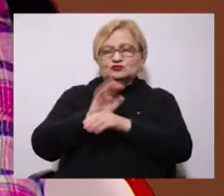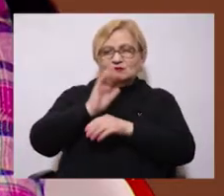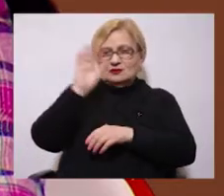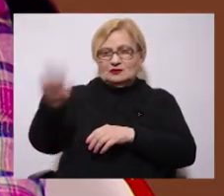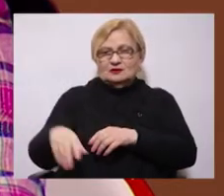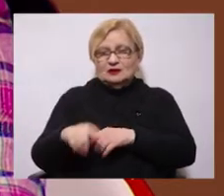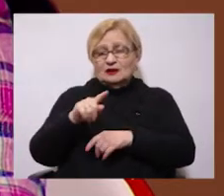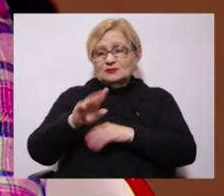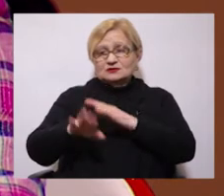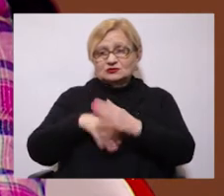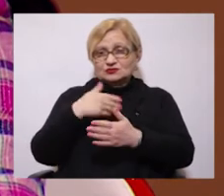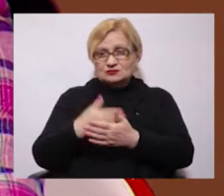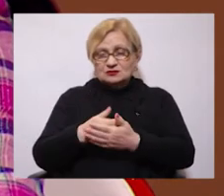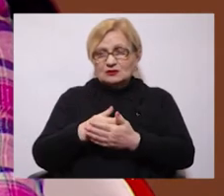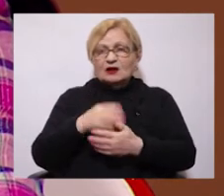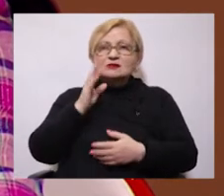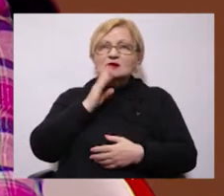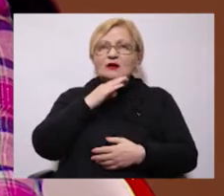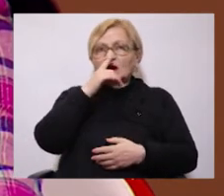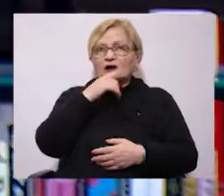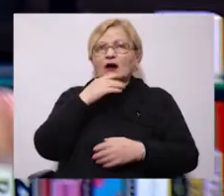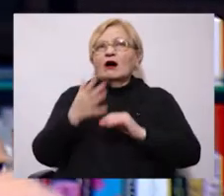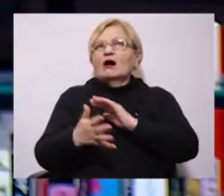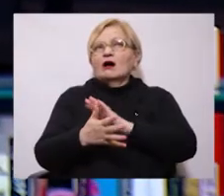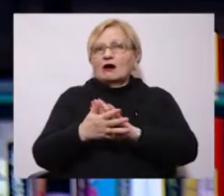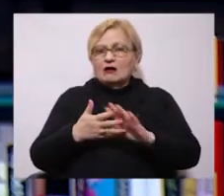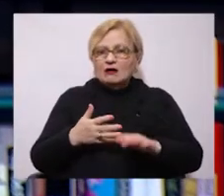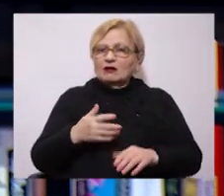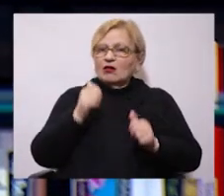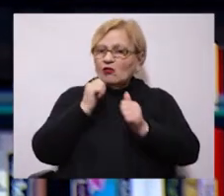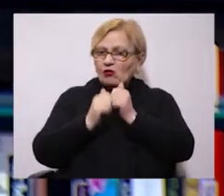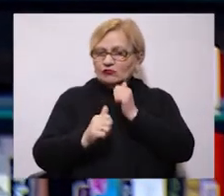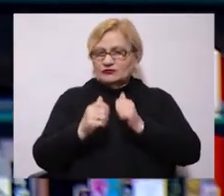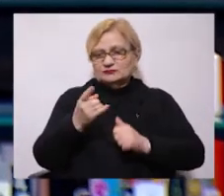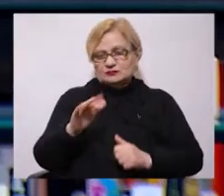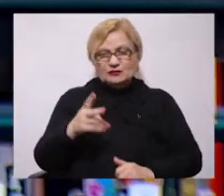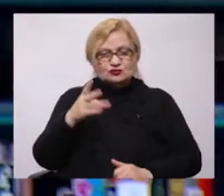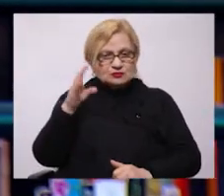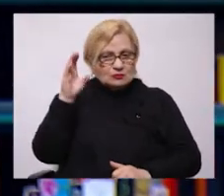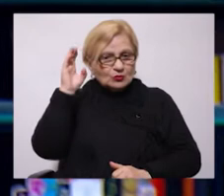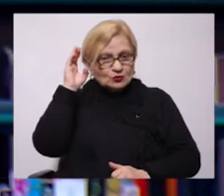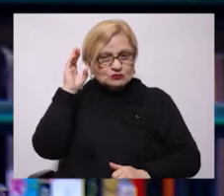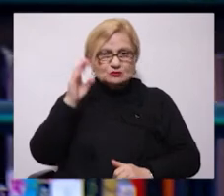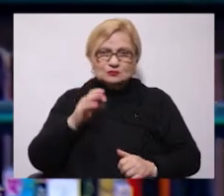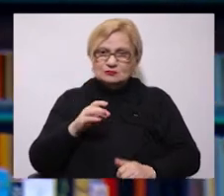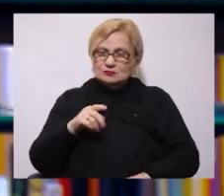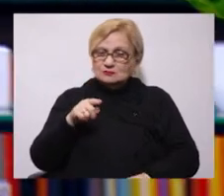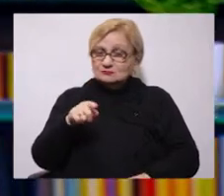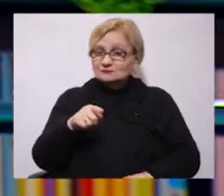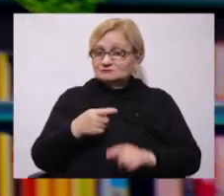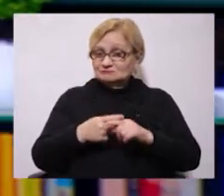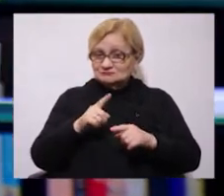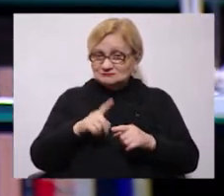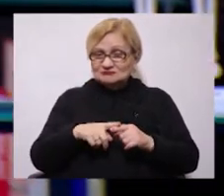მას შემდეგ კი მშობლები მიხვდნენ, რომ ყოველთვის უნდა მოესმინათ თავისი შვილისთვის და დეიზისაც ეს